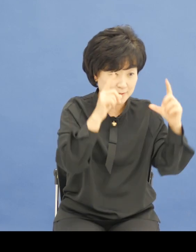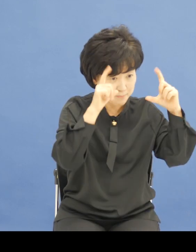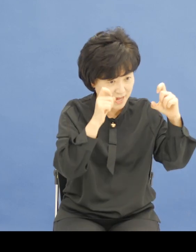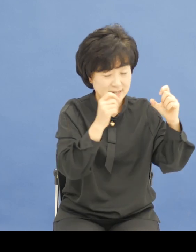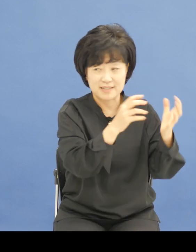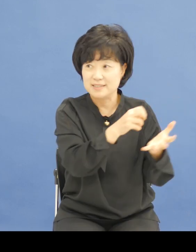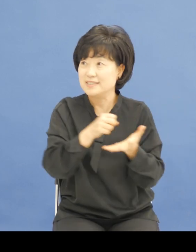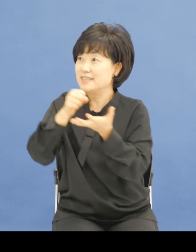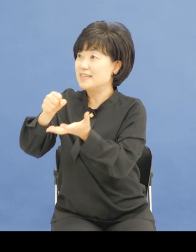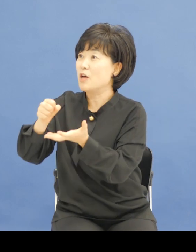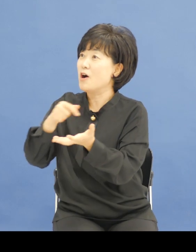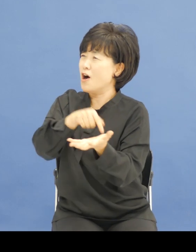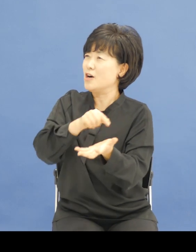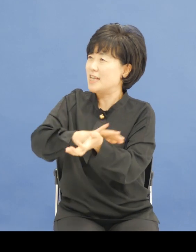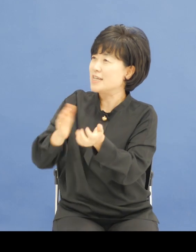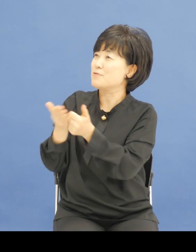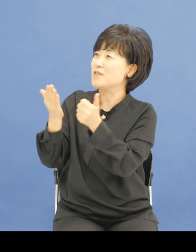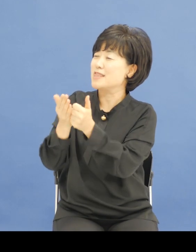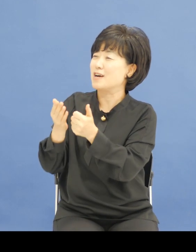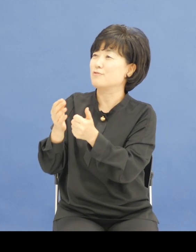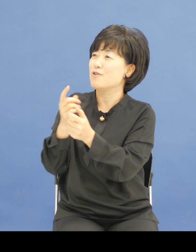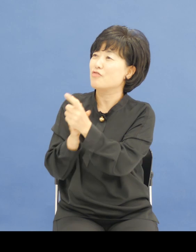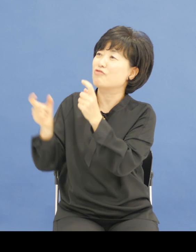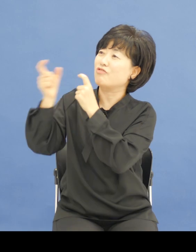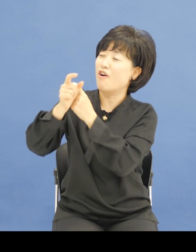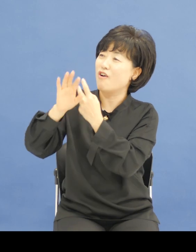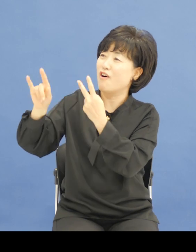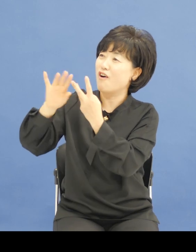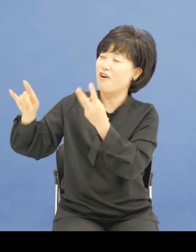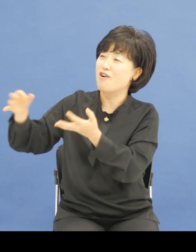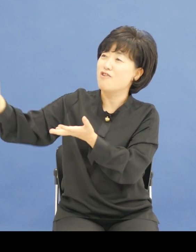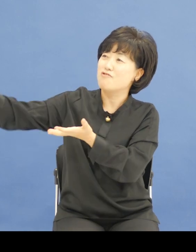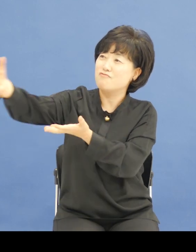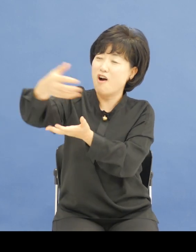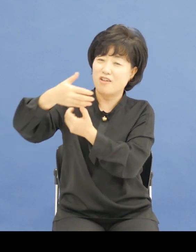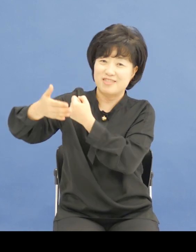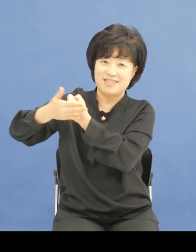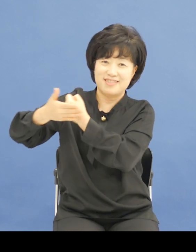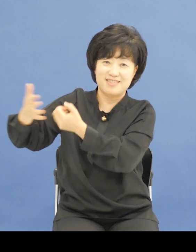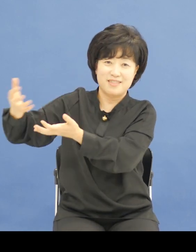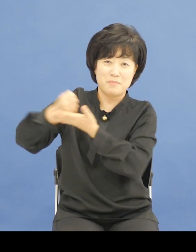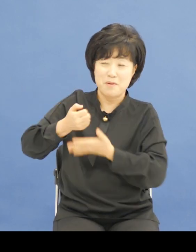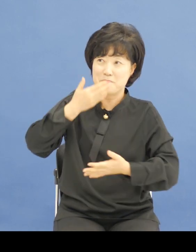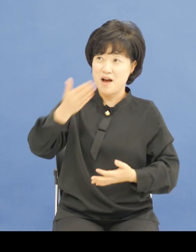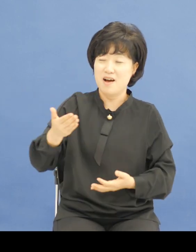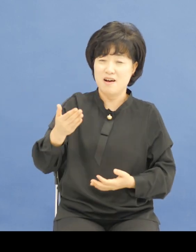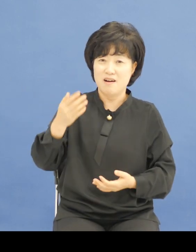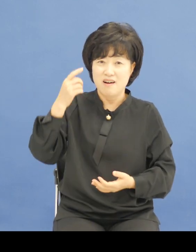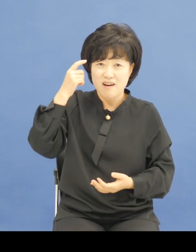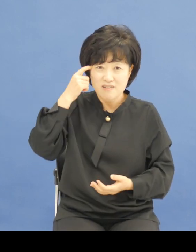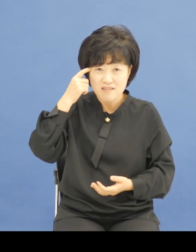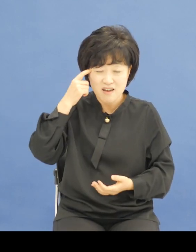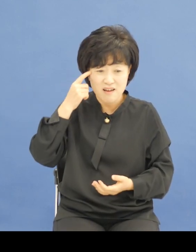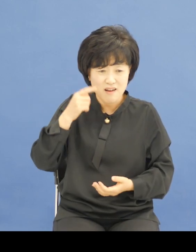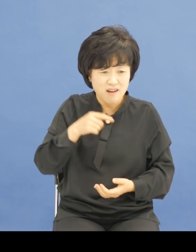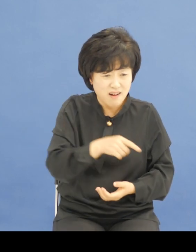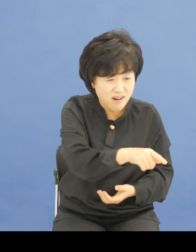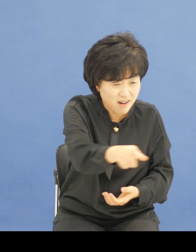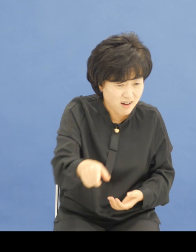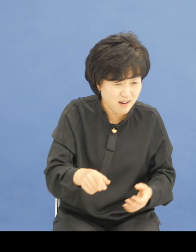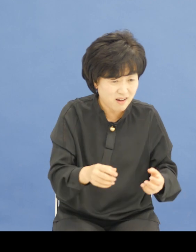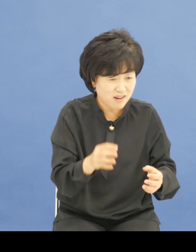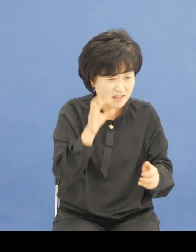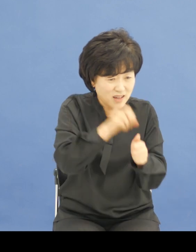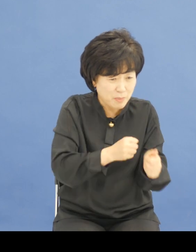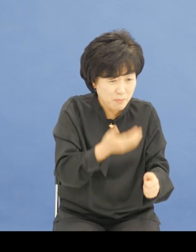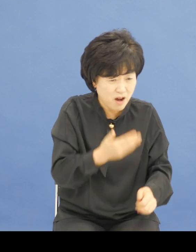버린 거예요. 그것을 다 잡아먹어서. 그래서 내가 그 사람들한테 당신들은 염소를 잡아먹은 게 아니고 당신 아이들의